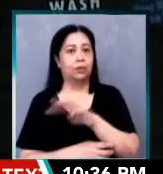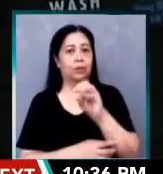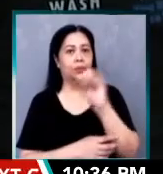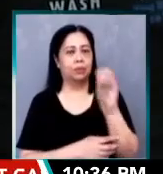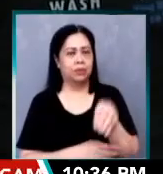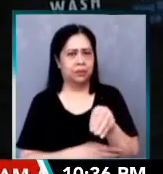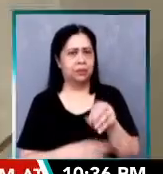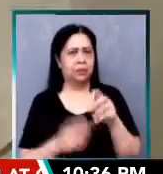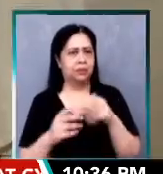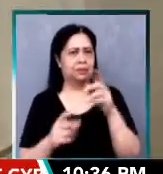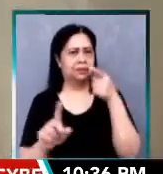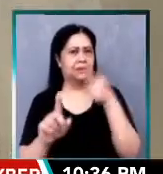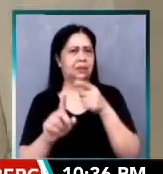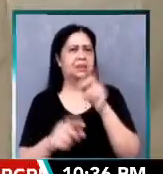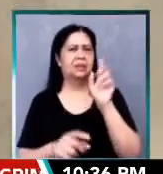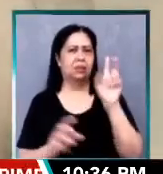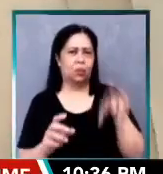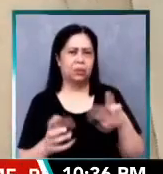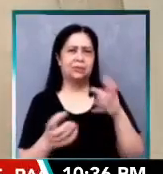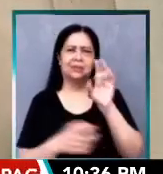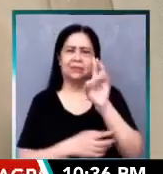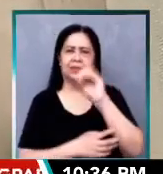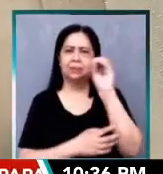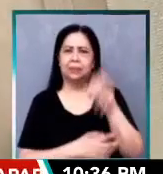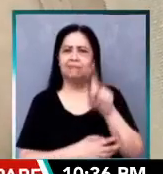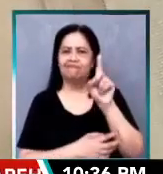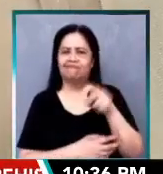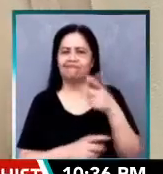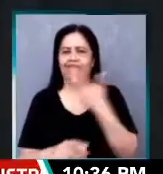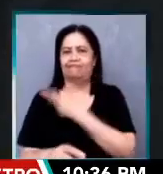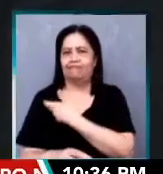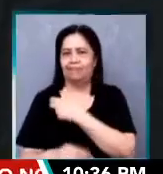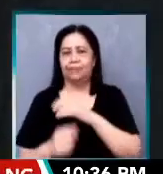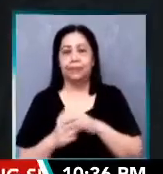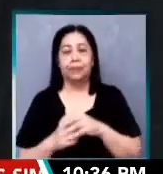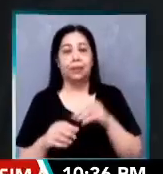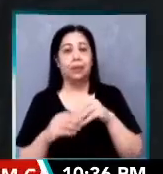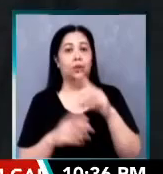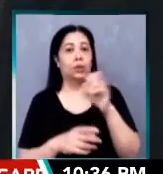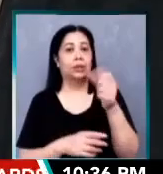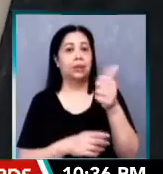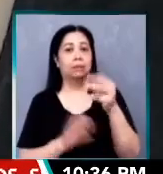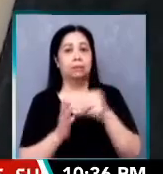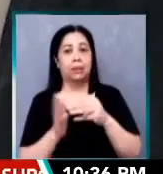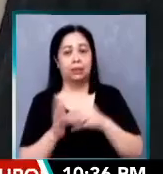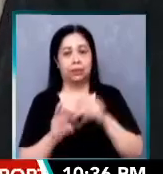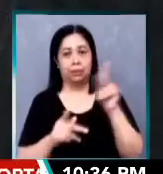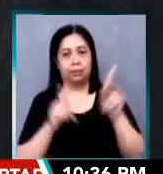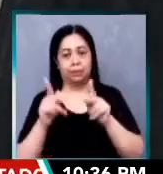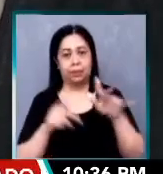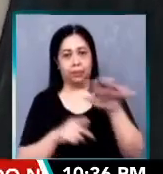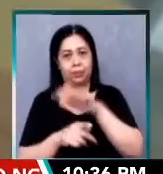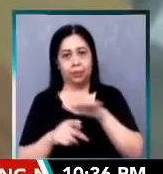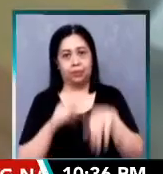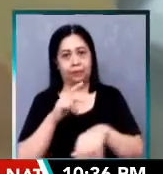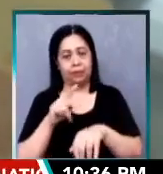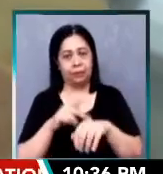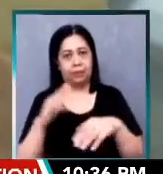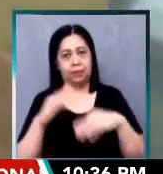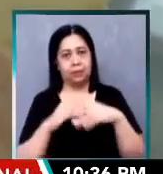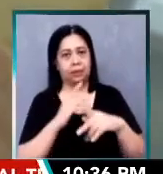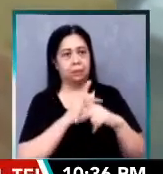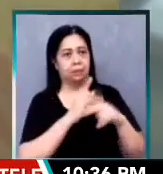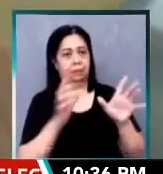na 70% na dapat mabakunahan sa 110 million population ng bansa para maabot ang herd immunity contra